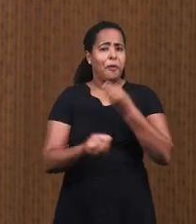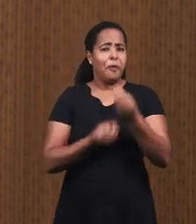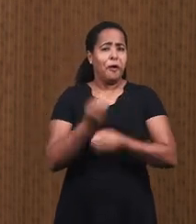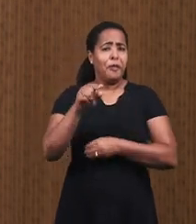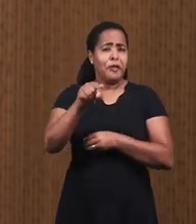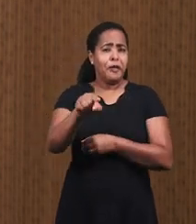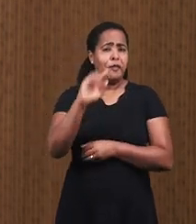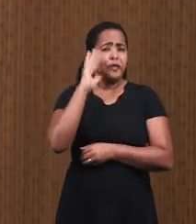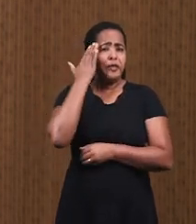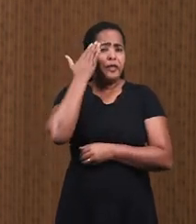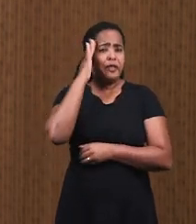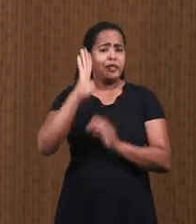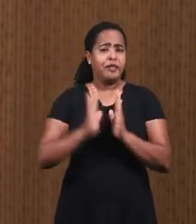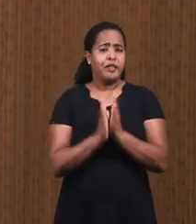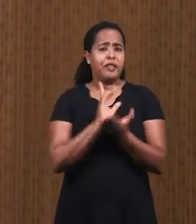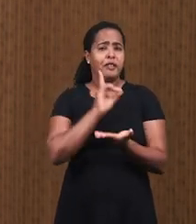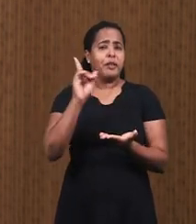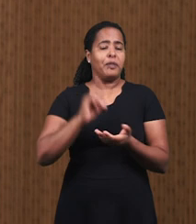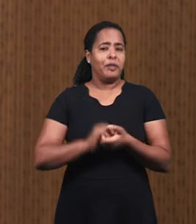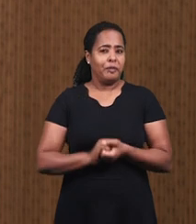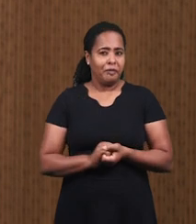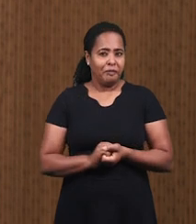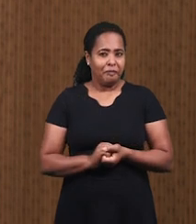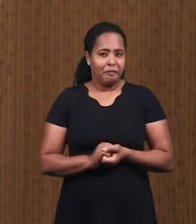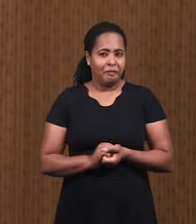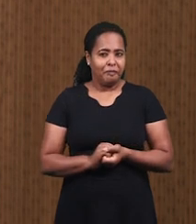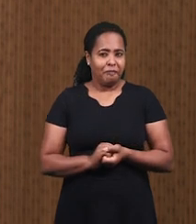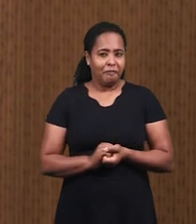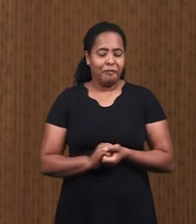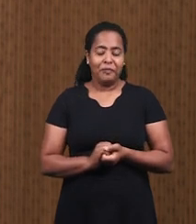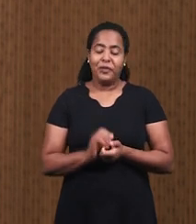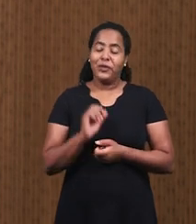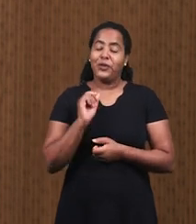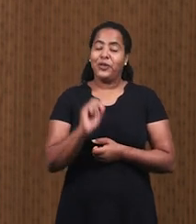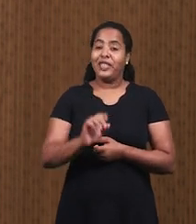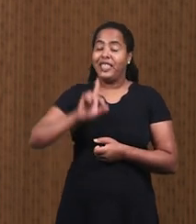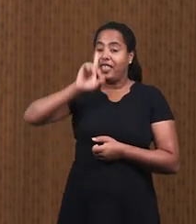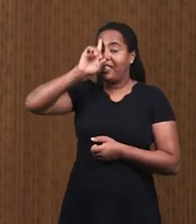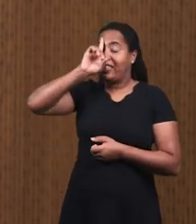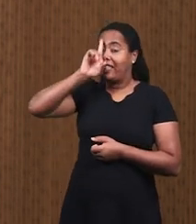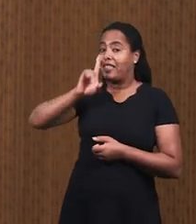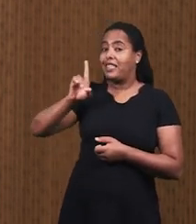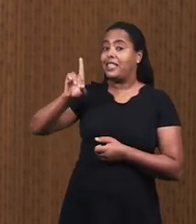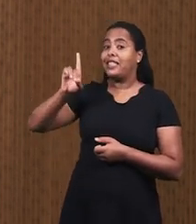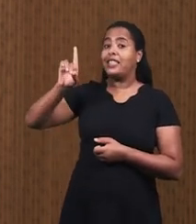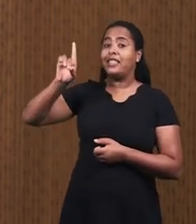Et vous pouvez seulement comprendre la Bible comme